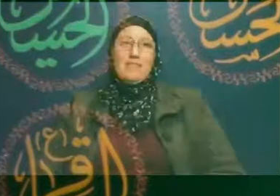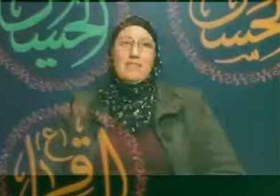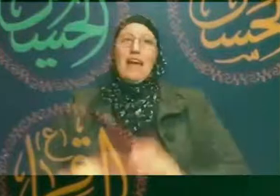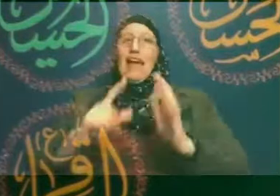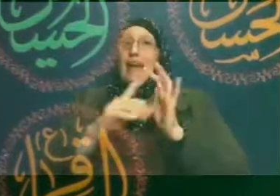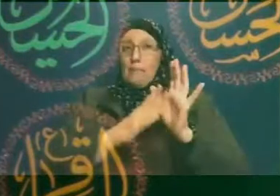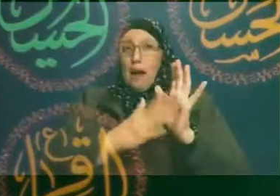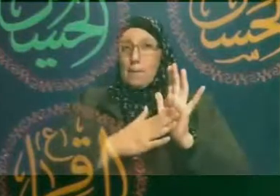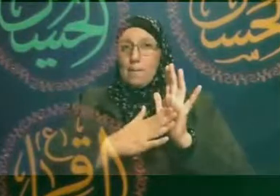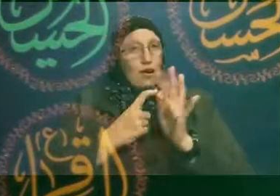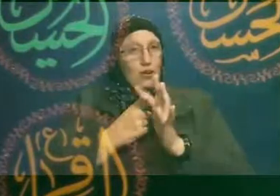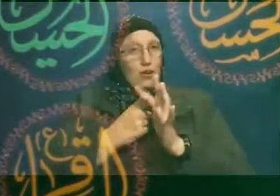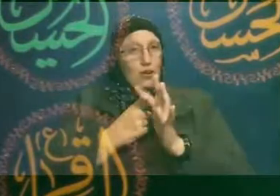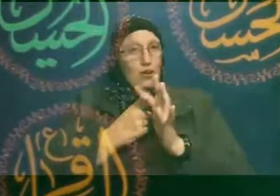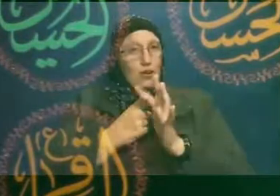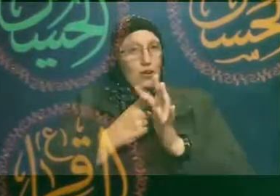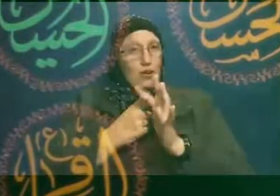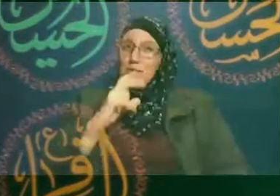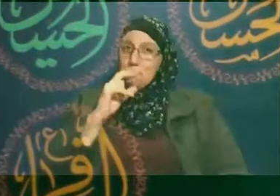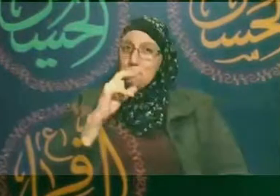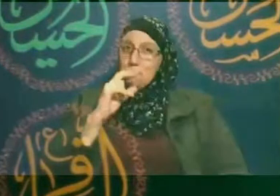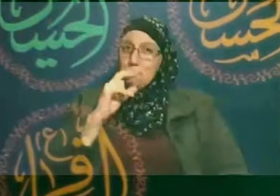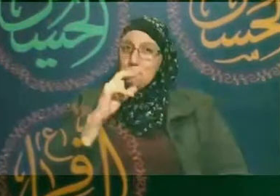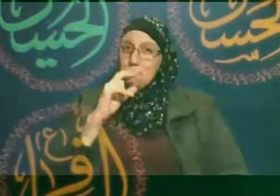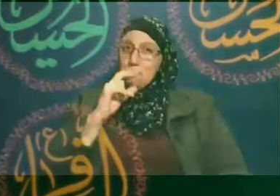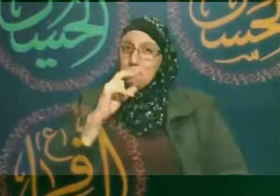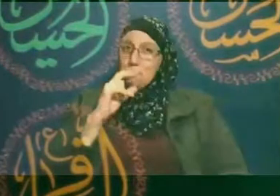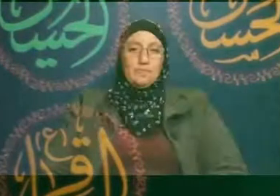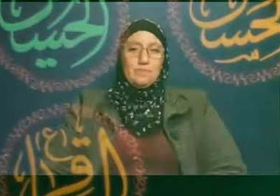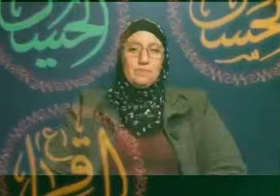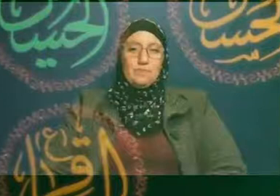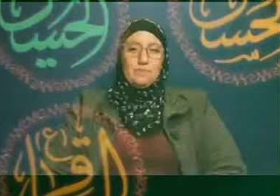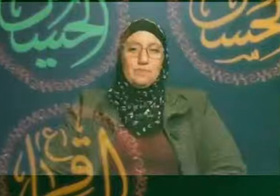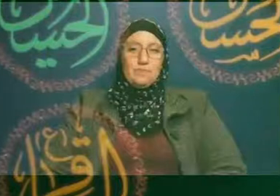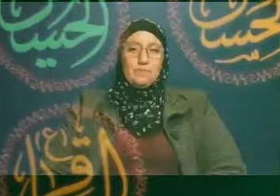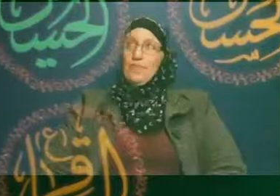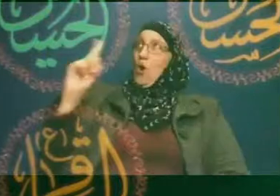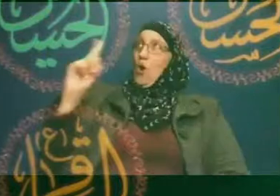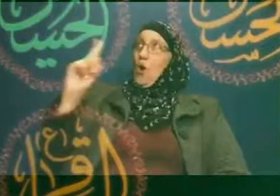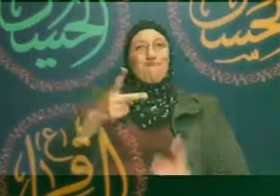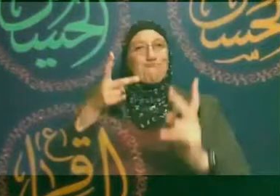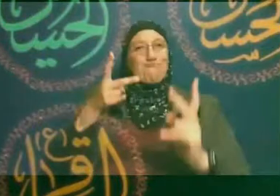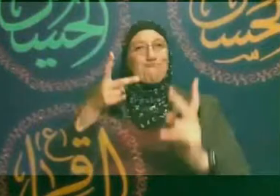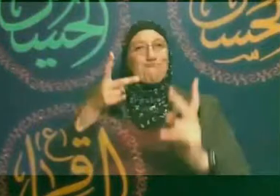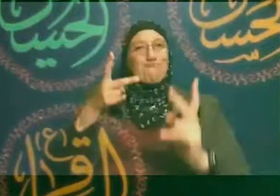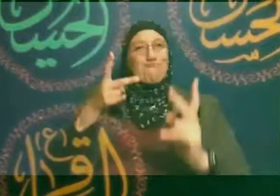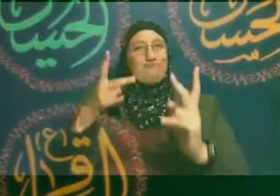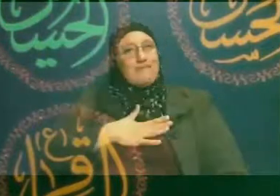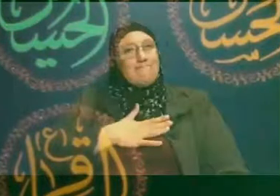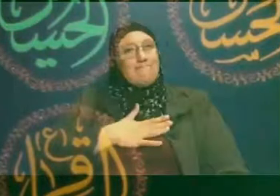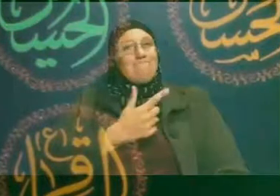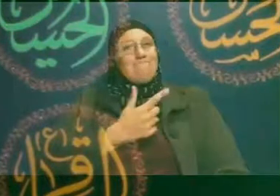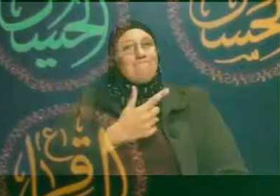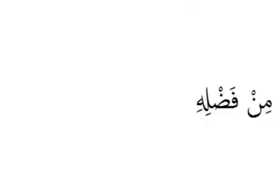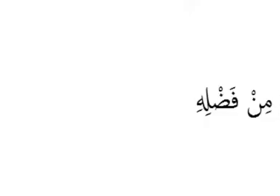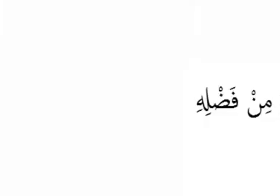says, وَيَزِيدُهُمْ مِنْ فَضْلِهِ. God says, and rest assured that yes, you prayed for someone, but God